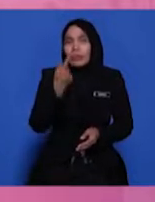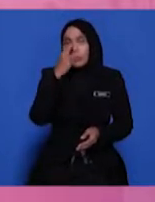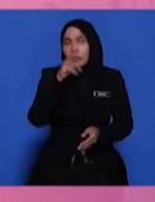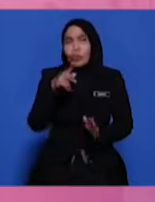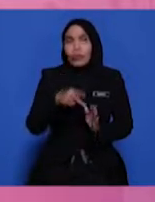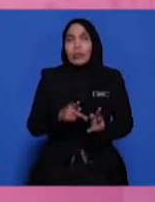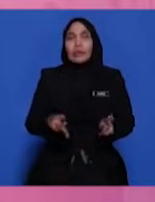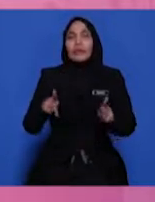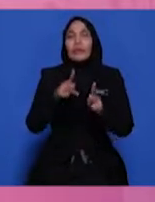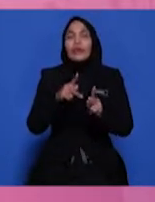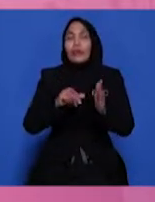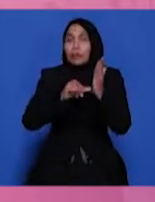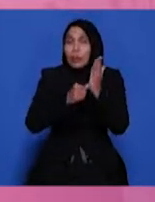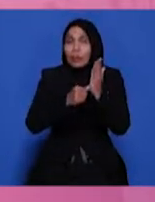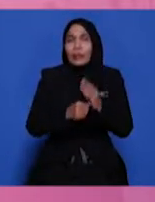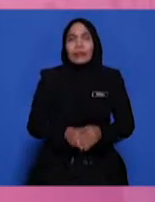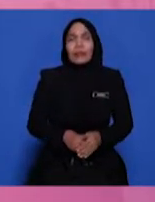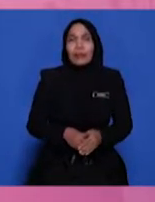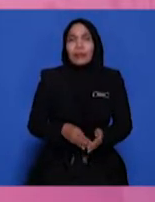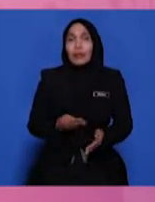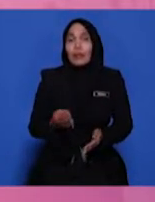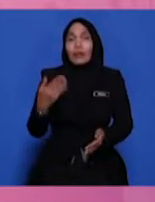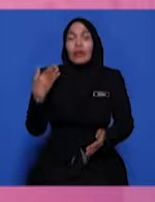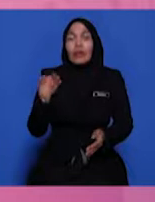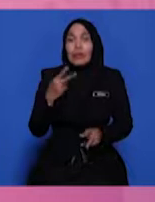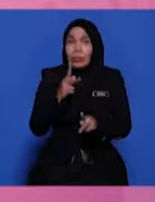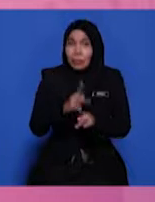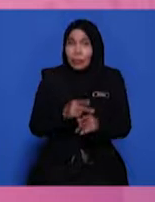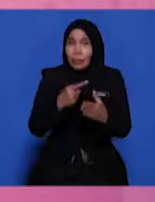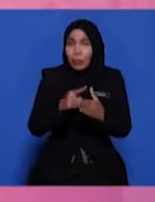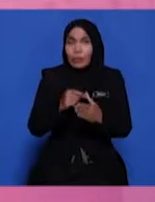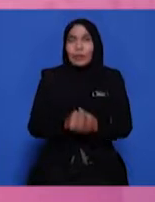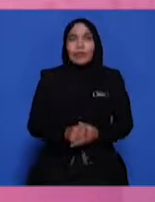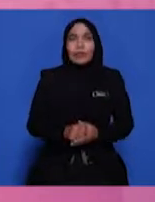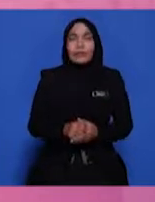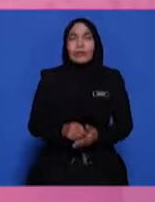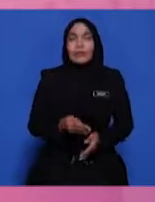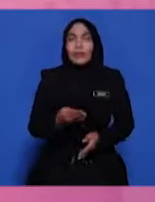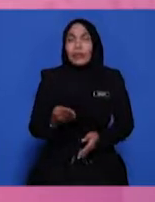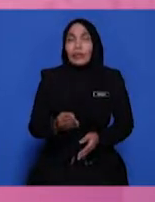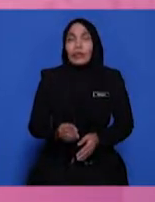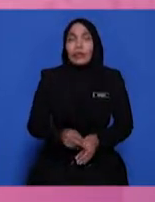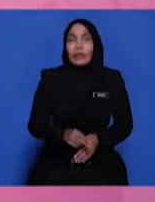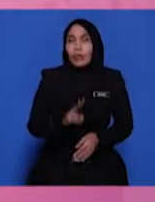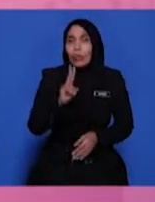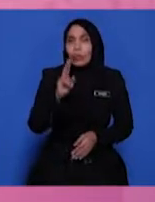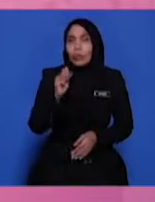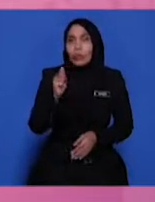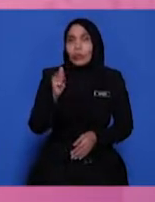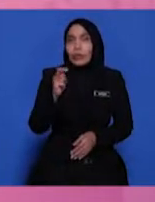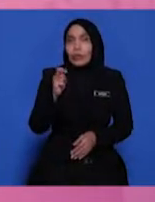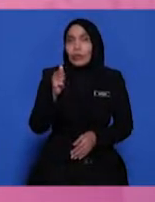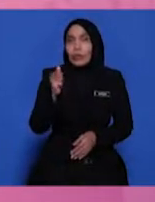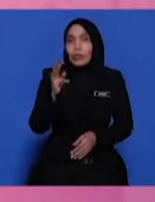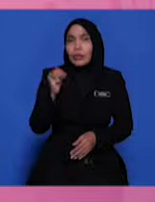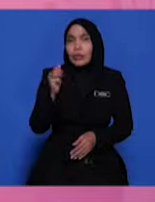juga mempunyai simpanan bulanan dan beliau juga mengutamakan perlindungan beliau, iaitu